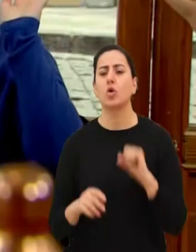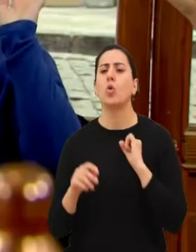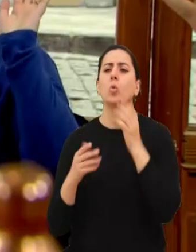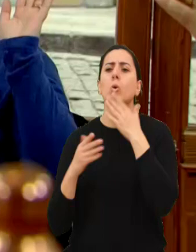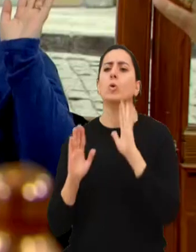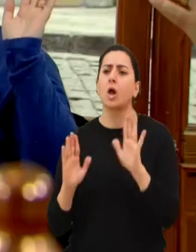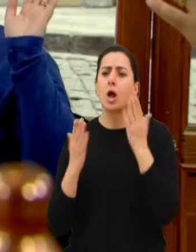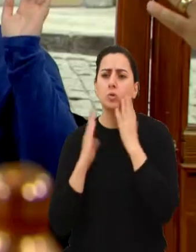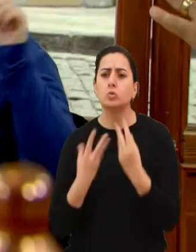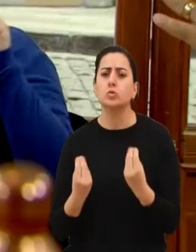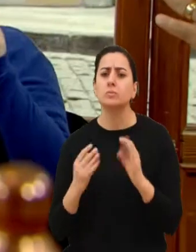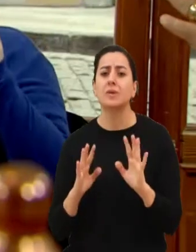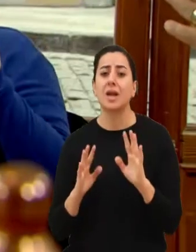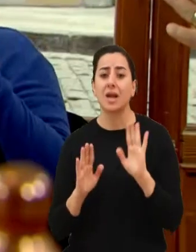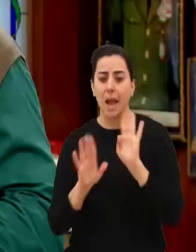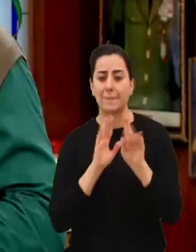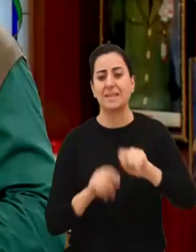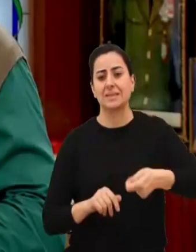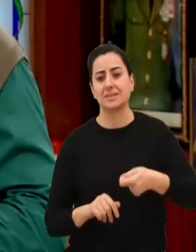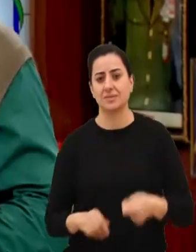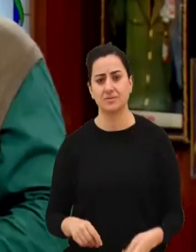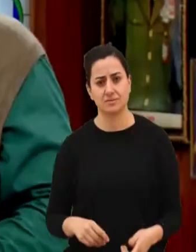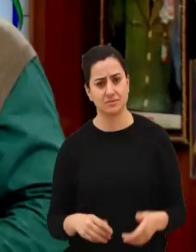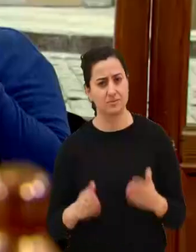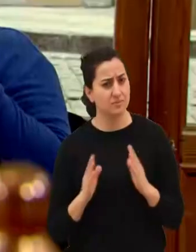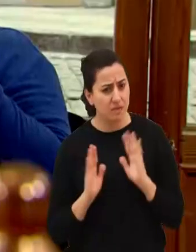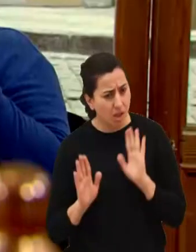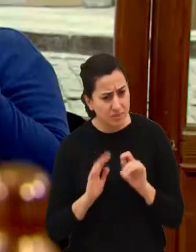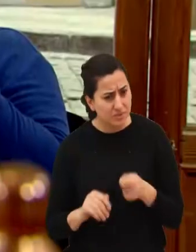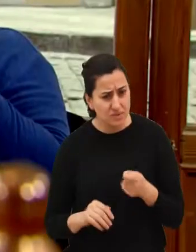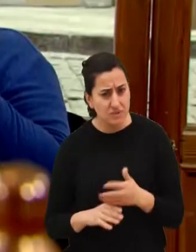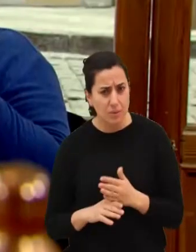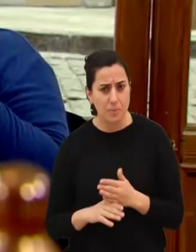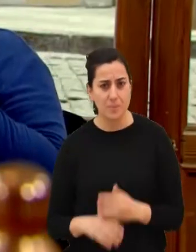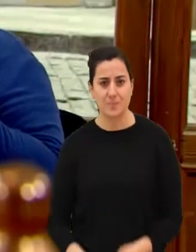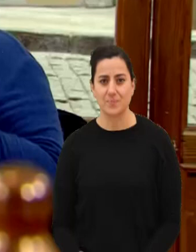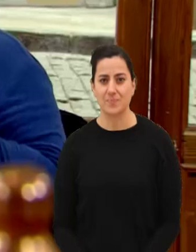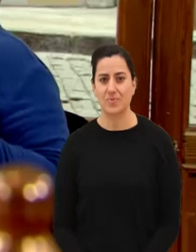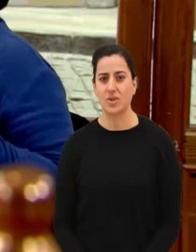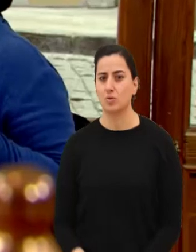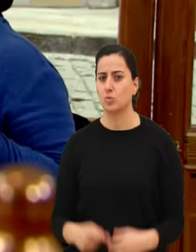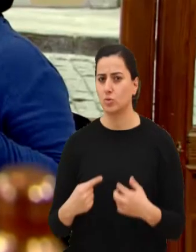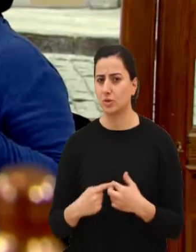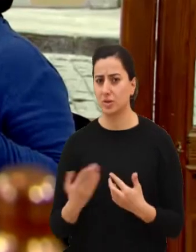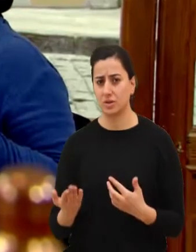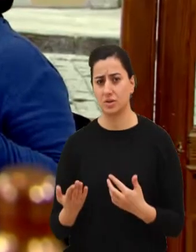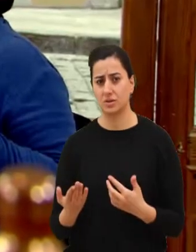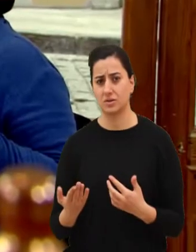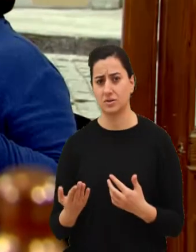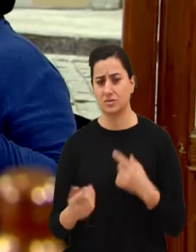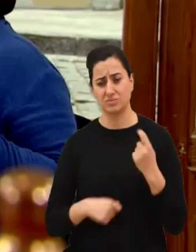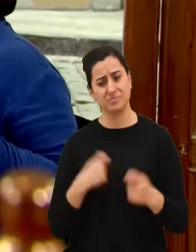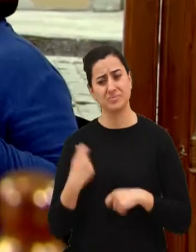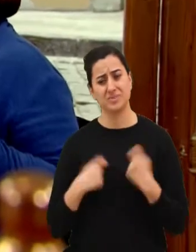korkulacak bir şey yok çok şükür de. Ne? Kapa kilitli. Kapa mı kilitli? Ya Müge, devamlı